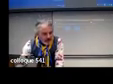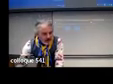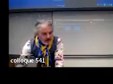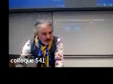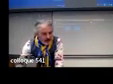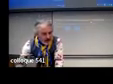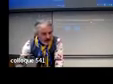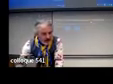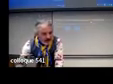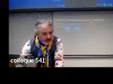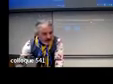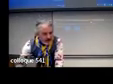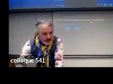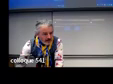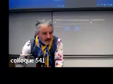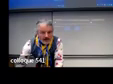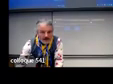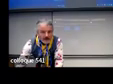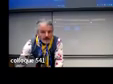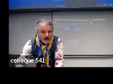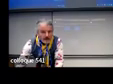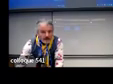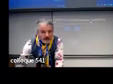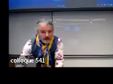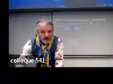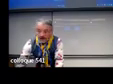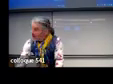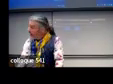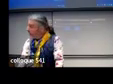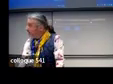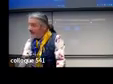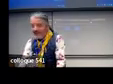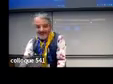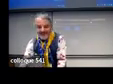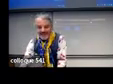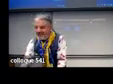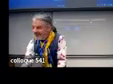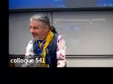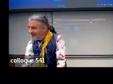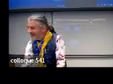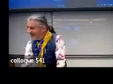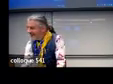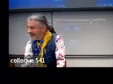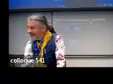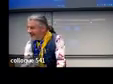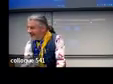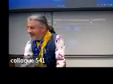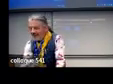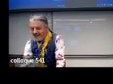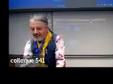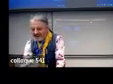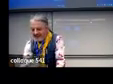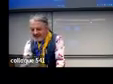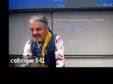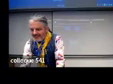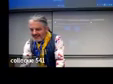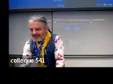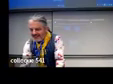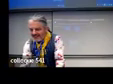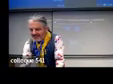Je suis très impressionné d'être devant une salle là, qui participe à Wikipédia à raison de 50 %. Vraiment,